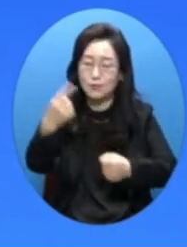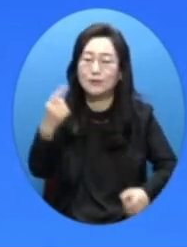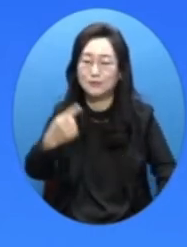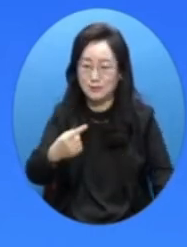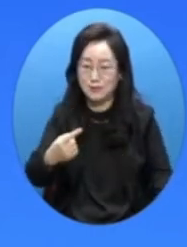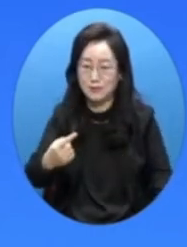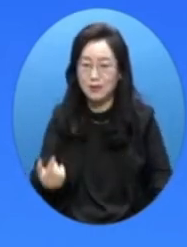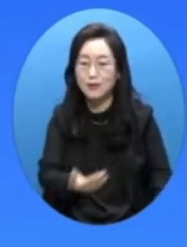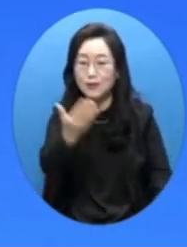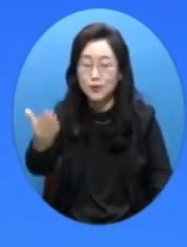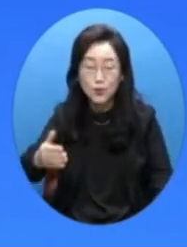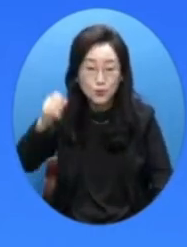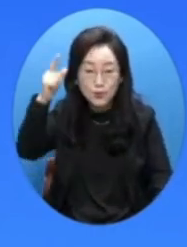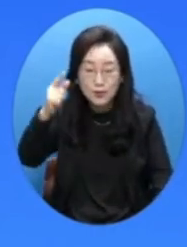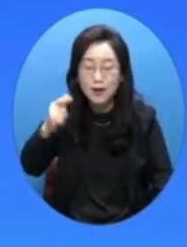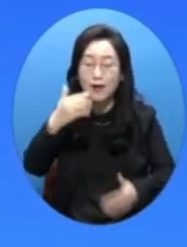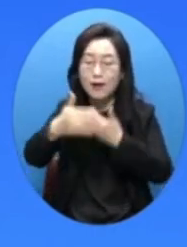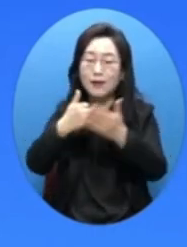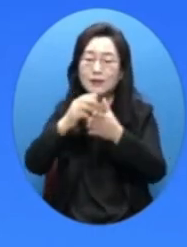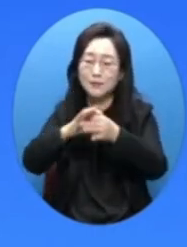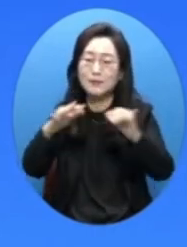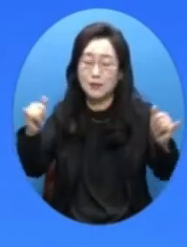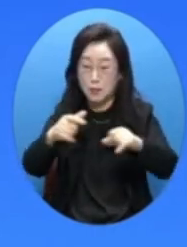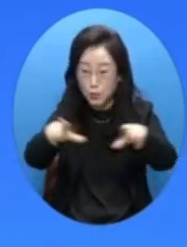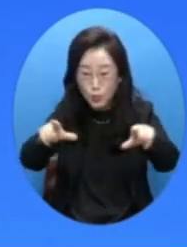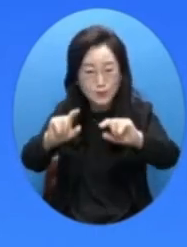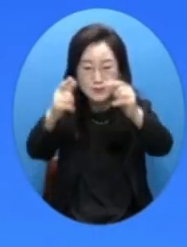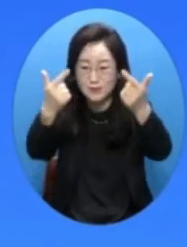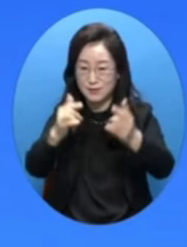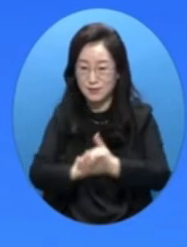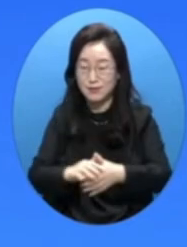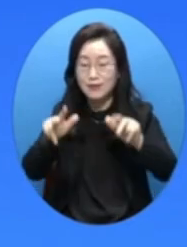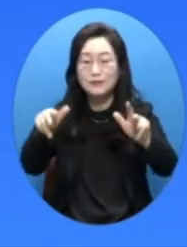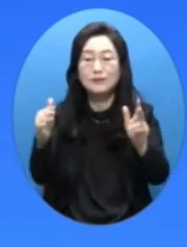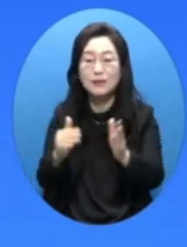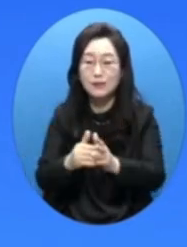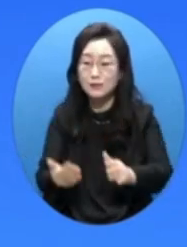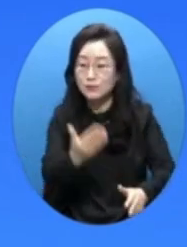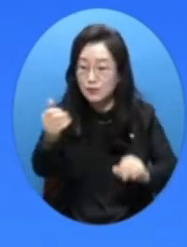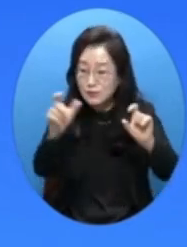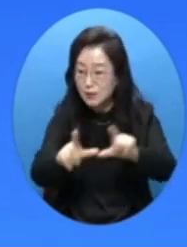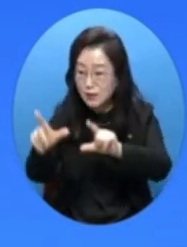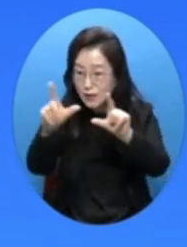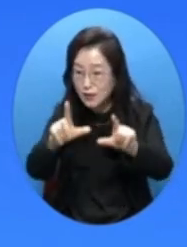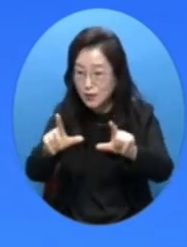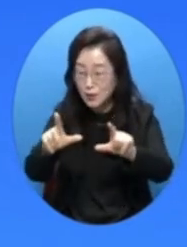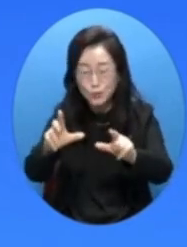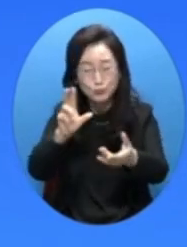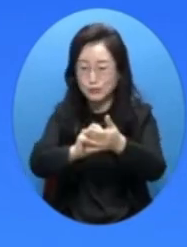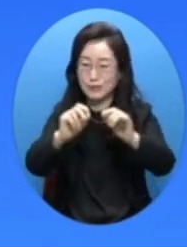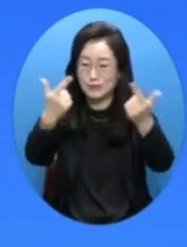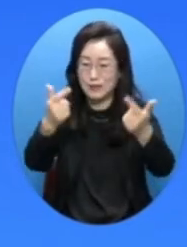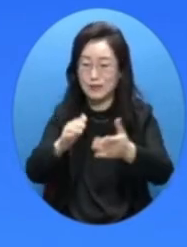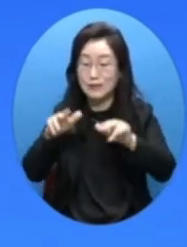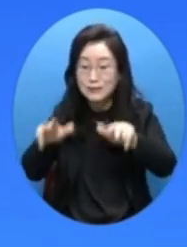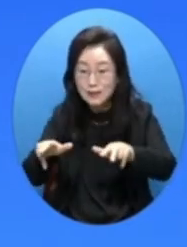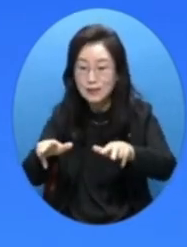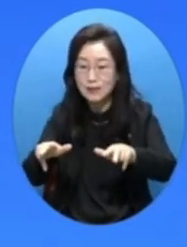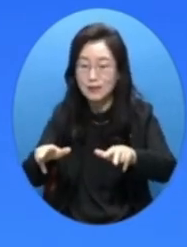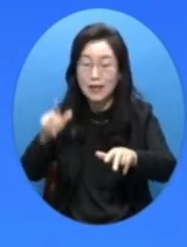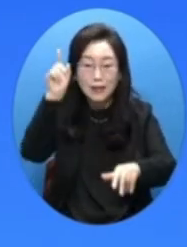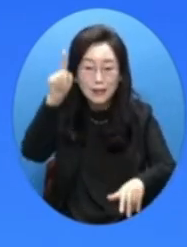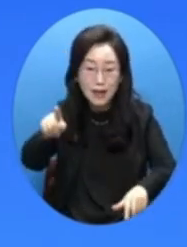여러분 위대한 하나님의 사람들입니다 보통 사람이 아닙니다 지금까지 우리가 어떻게 살았다고 할지라도 그것이 문제가 아닙니다 이제 우리에게